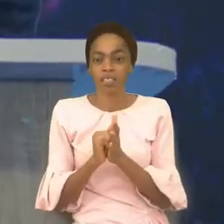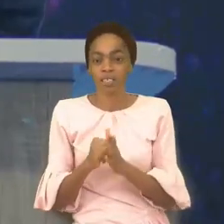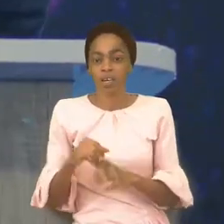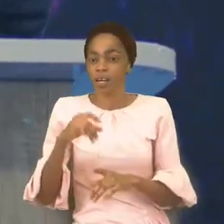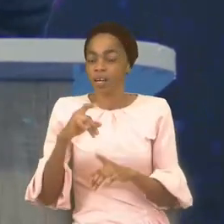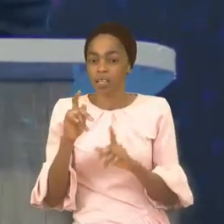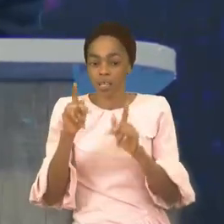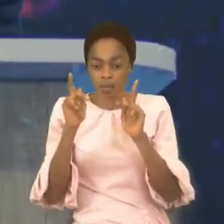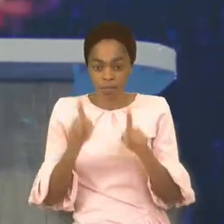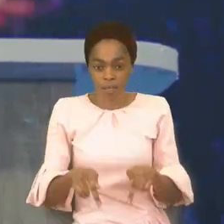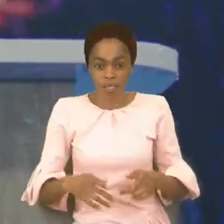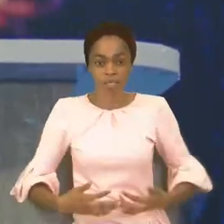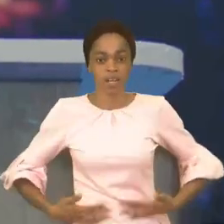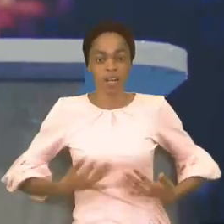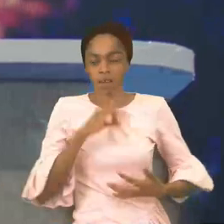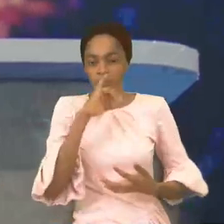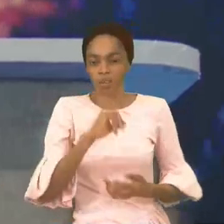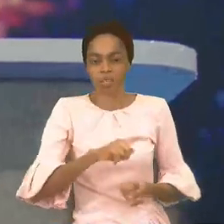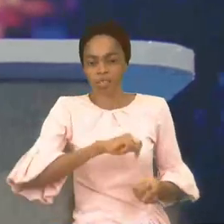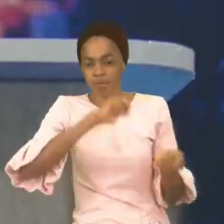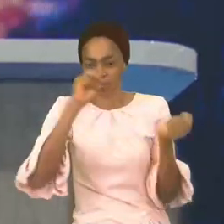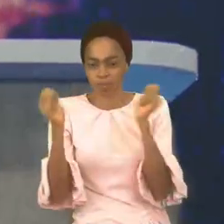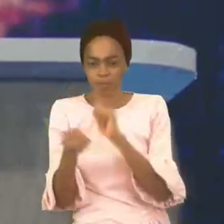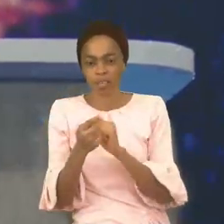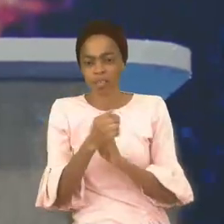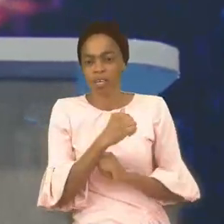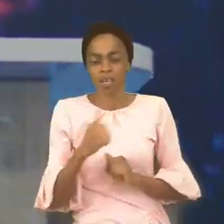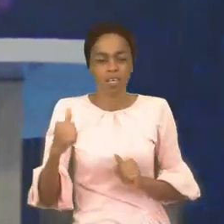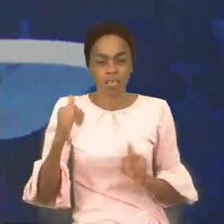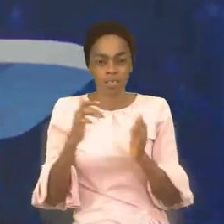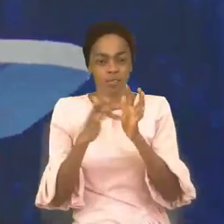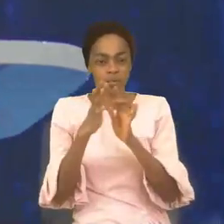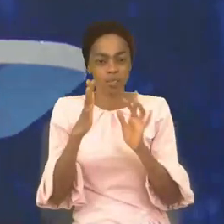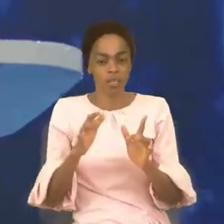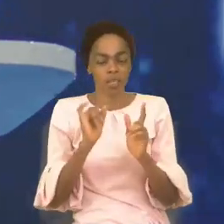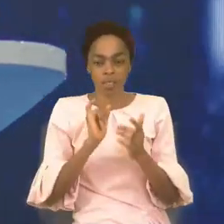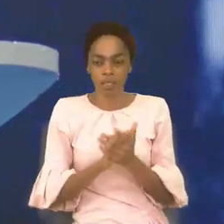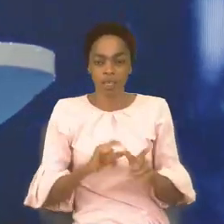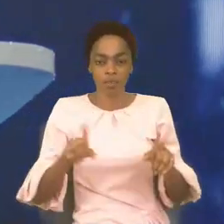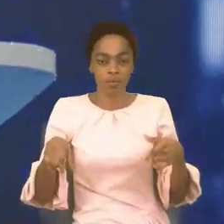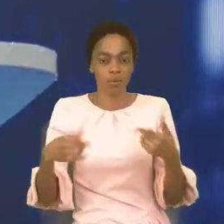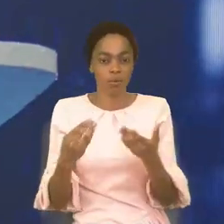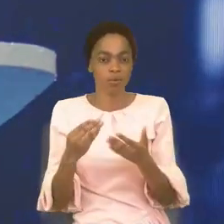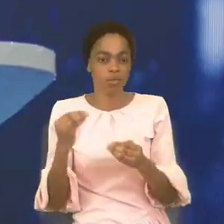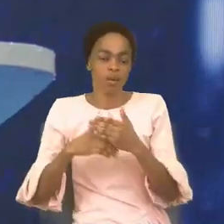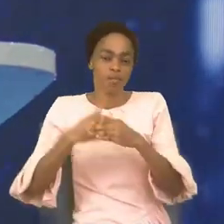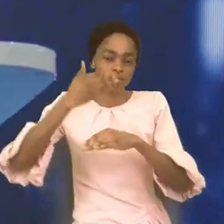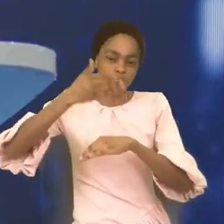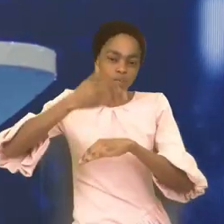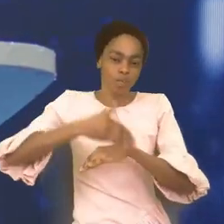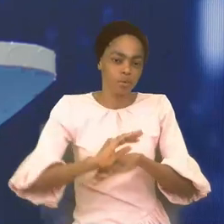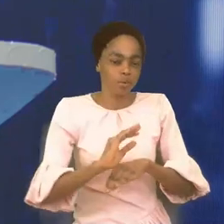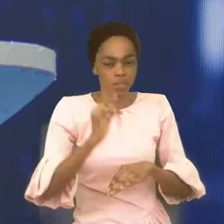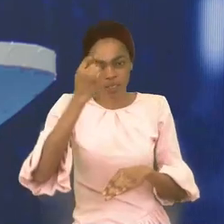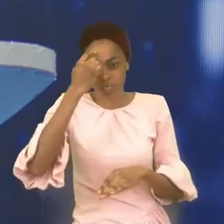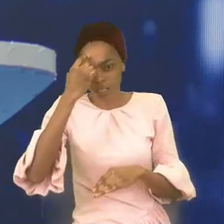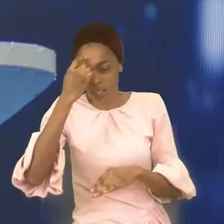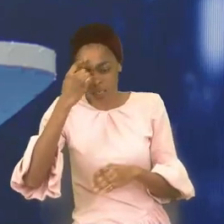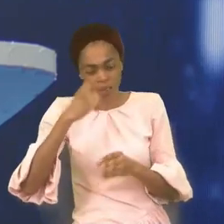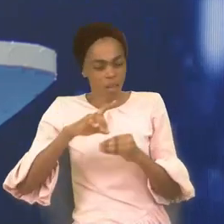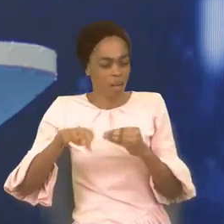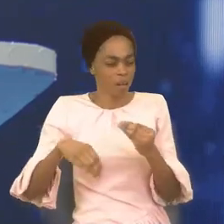vie a été transformée, un chrétien, une chrétienne qui va au-delà de penser aux choses mondaines de